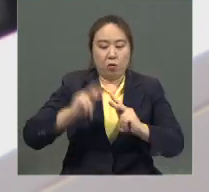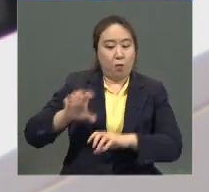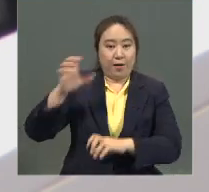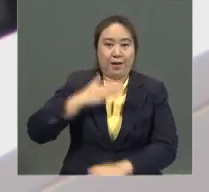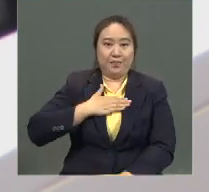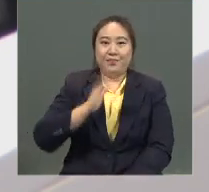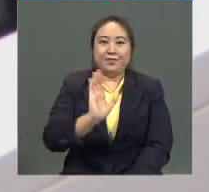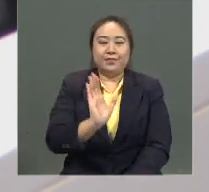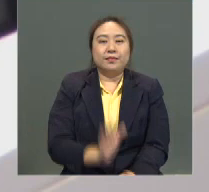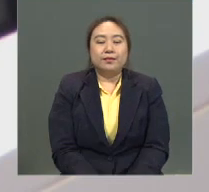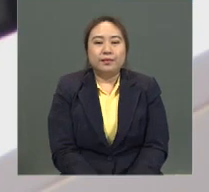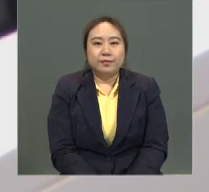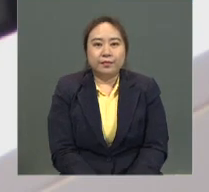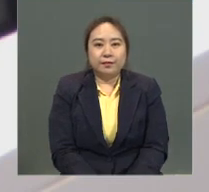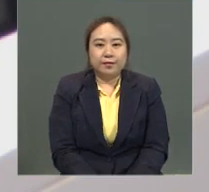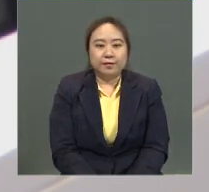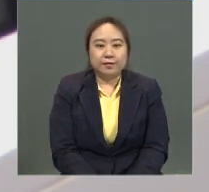ง